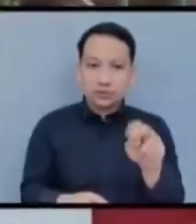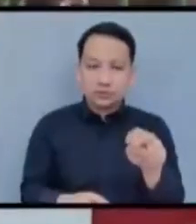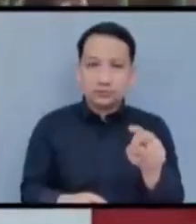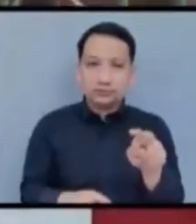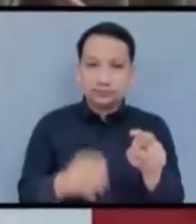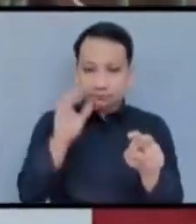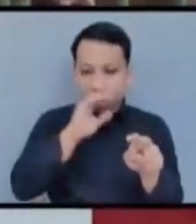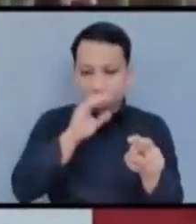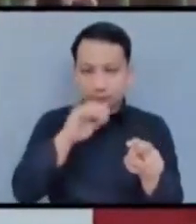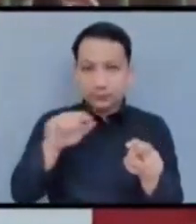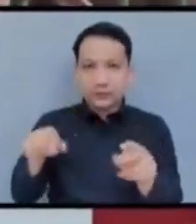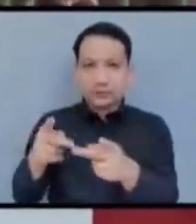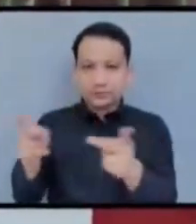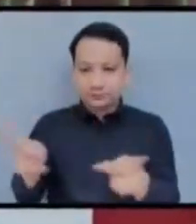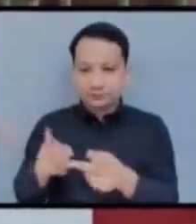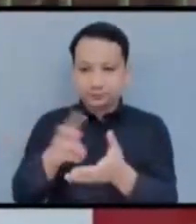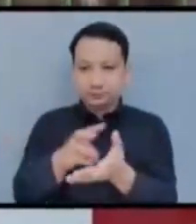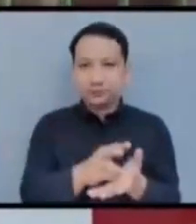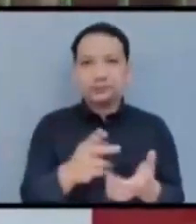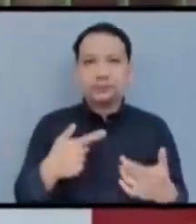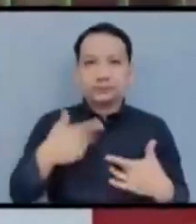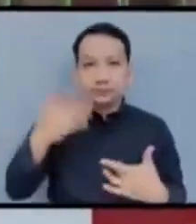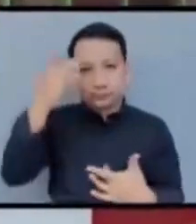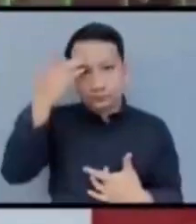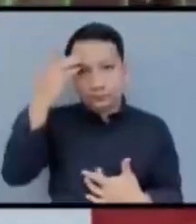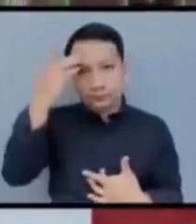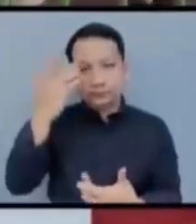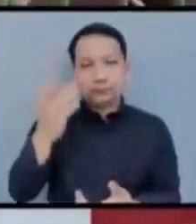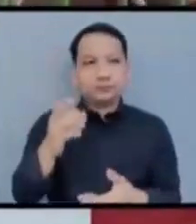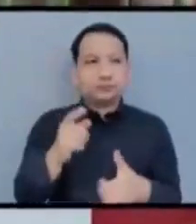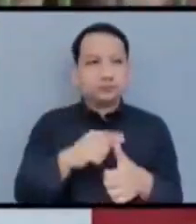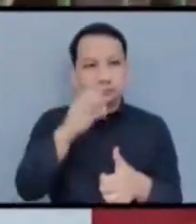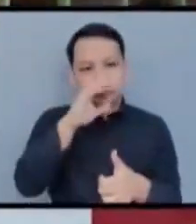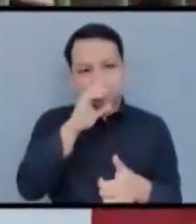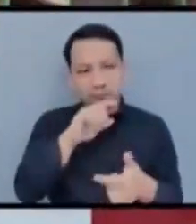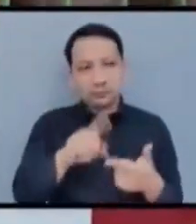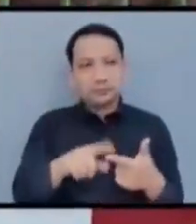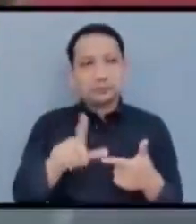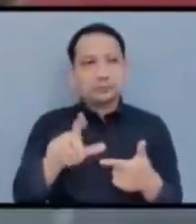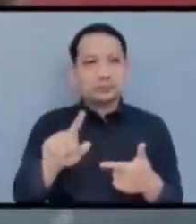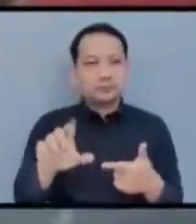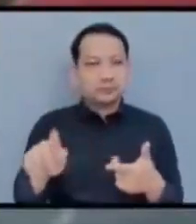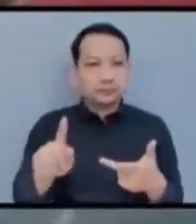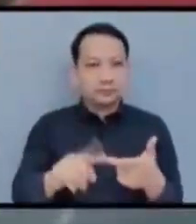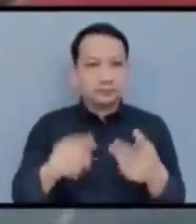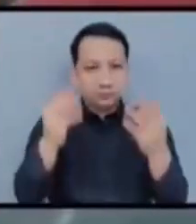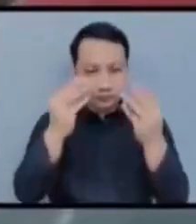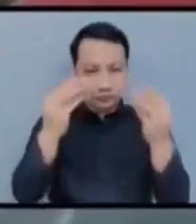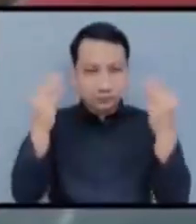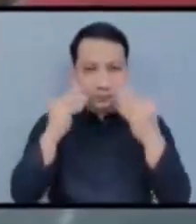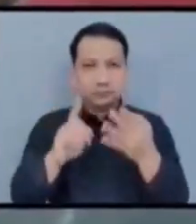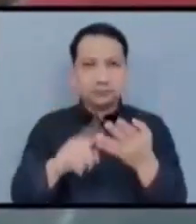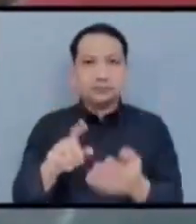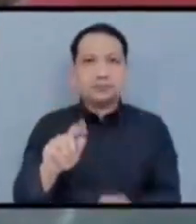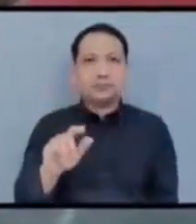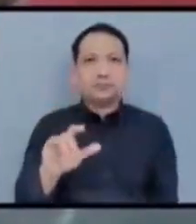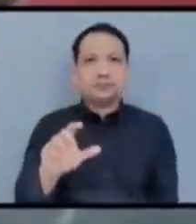ng ASF, kabilang ang Cebu City, Bogo, Karkar, Lapu-Lapu, Mandawi at Talisay. Gayon din ang mga bayan